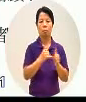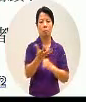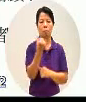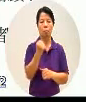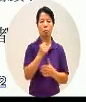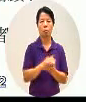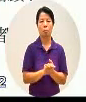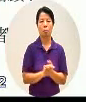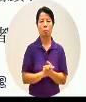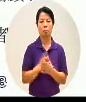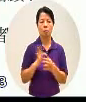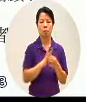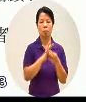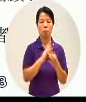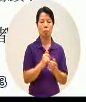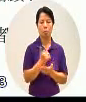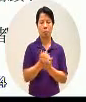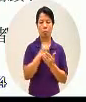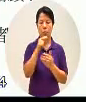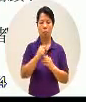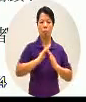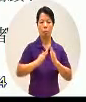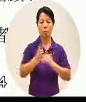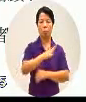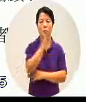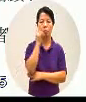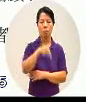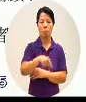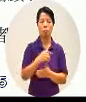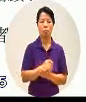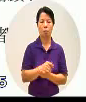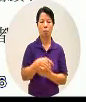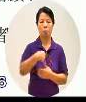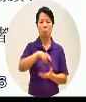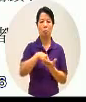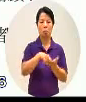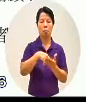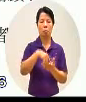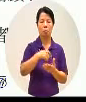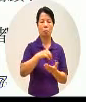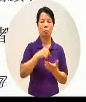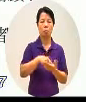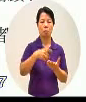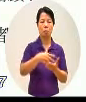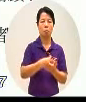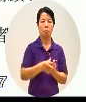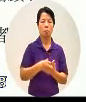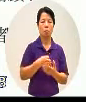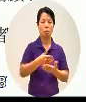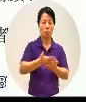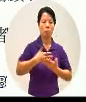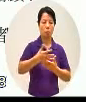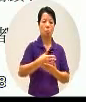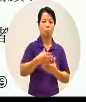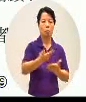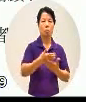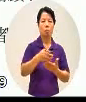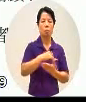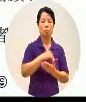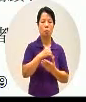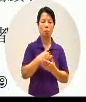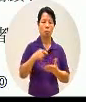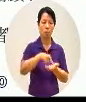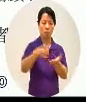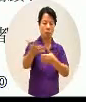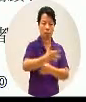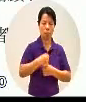啊！所以伫遮请咱市政府赶紧征收，维护我们民众的公平正义啊！哦，